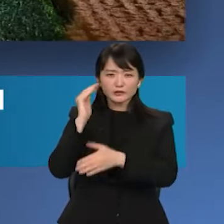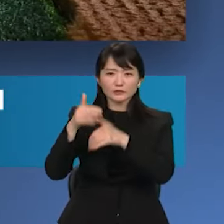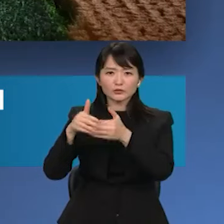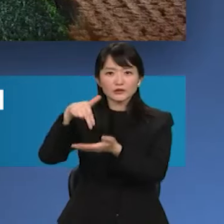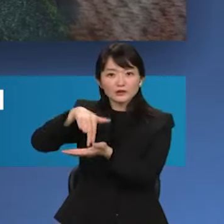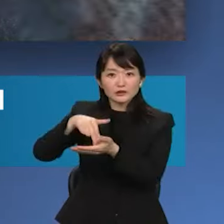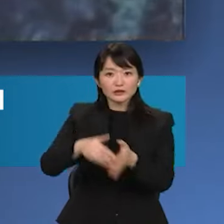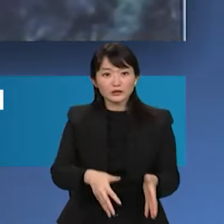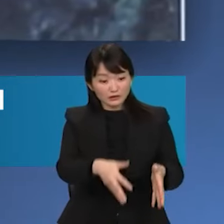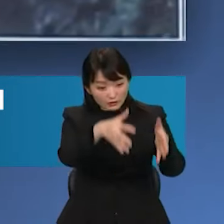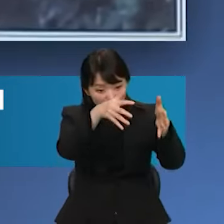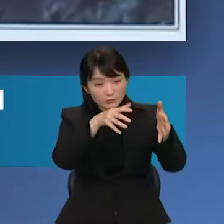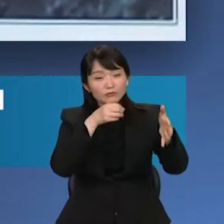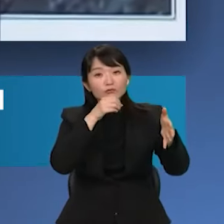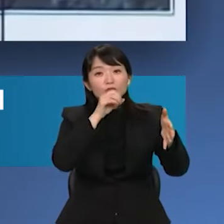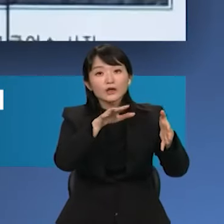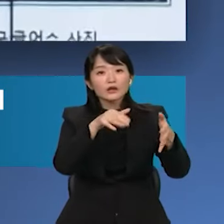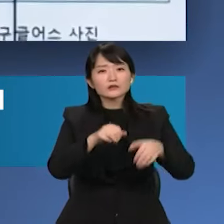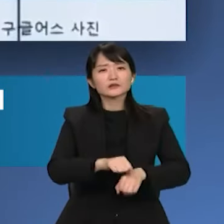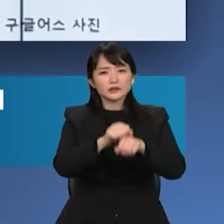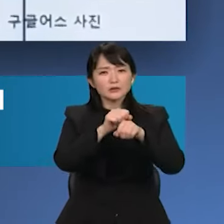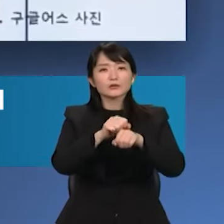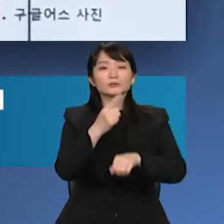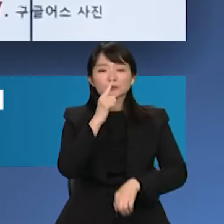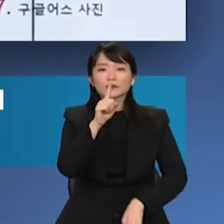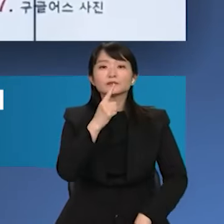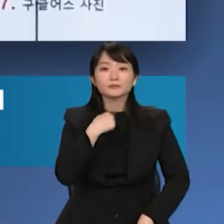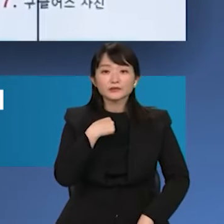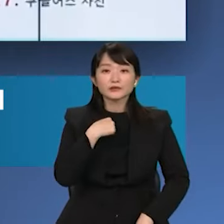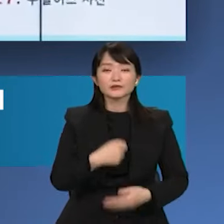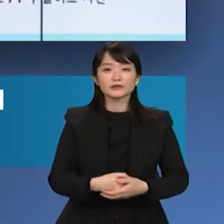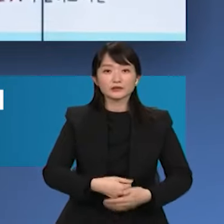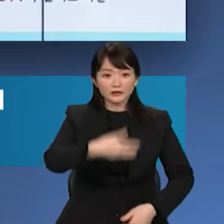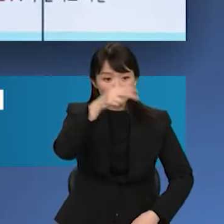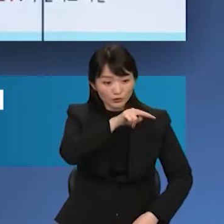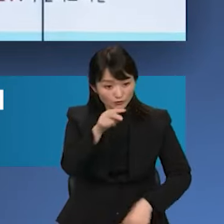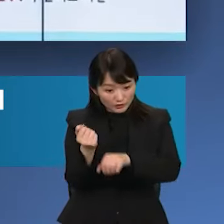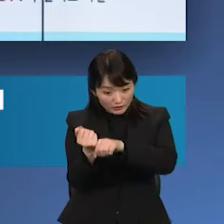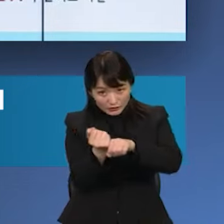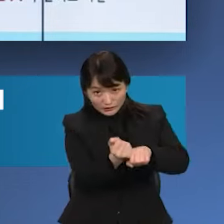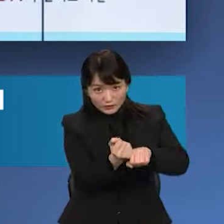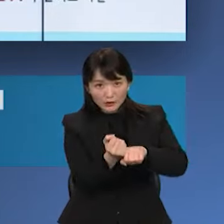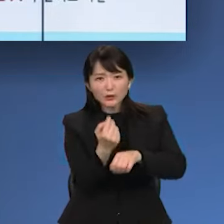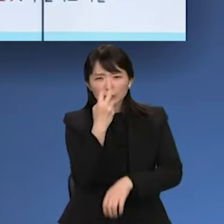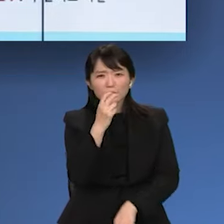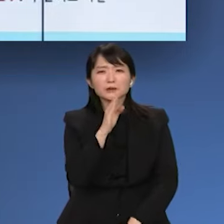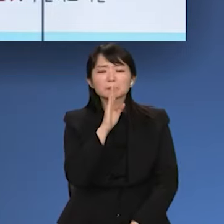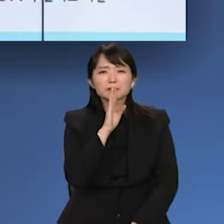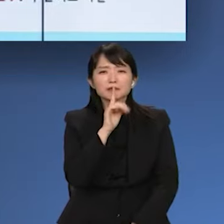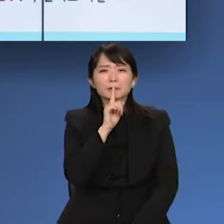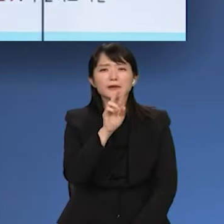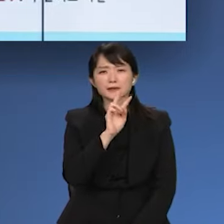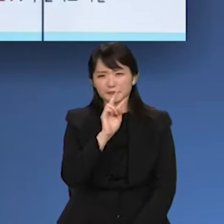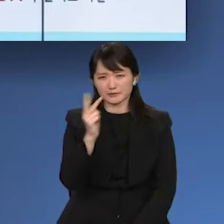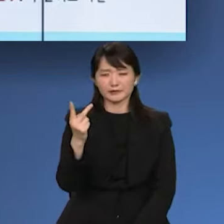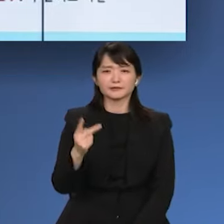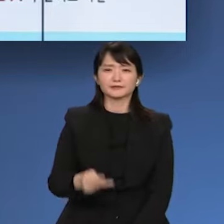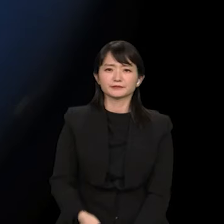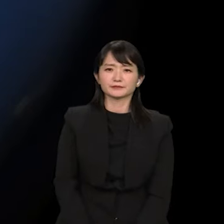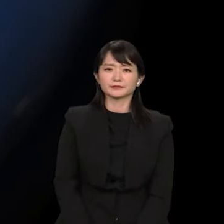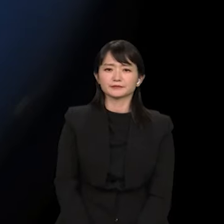건물은 창고라고 부인했는데 스크린 골프장을 검토한 건 맞다고 뒤늦게 말을 바꾼 겁니다. 유선희 기자입니다.